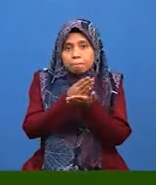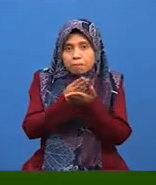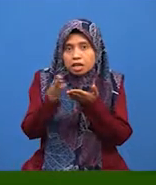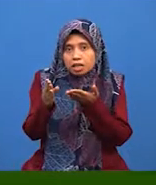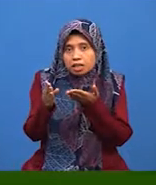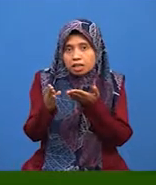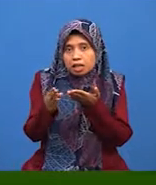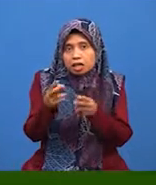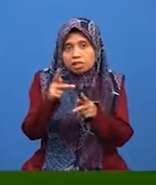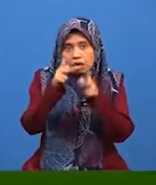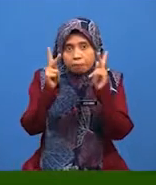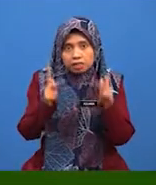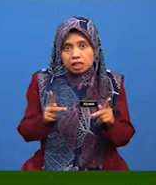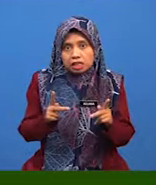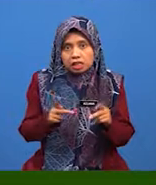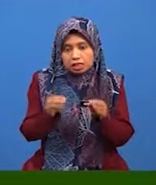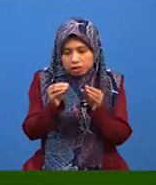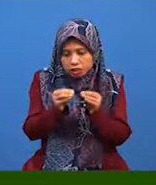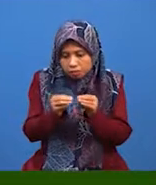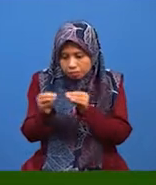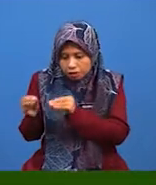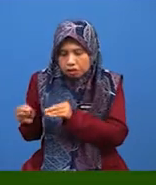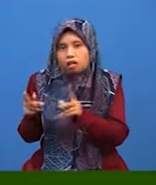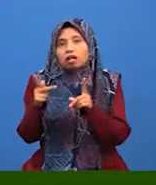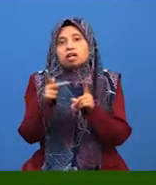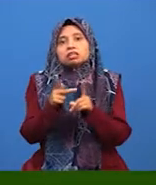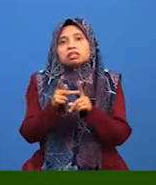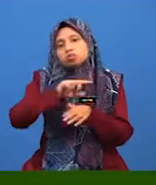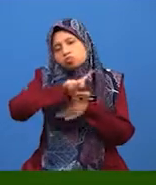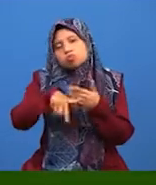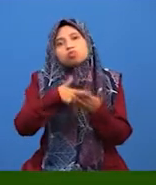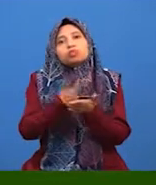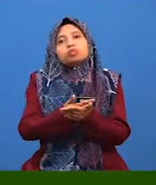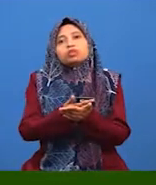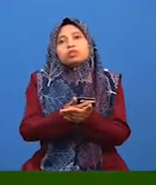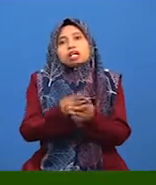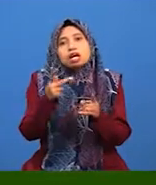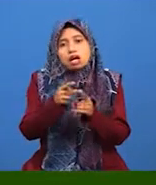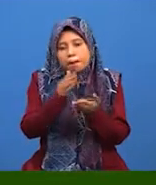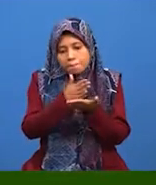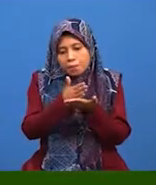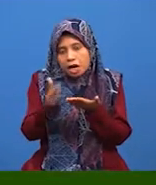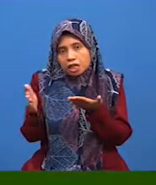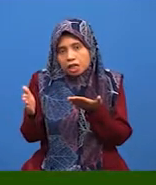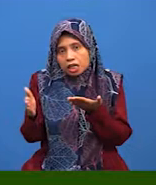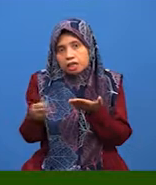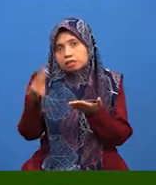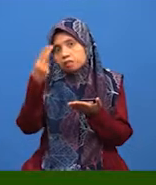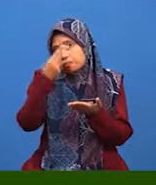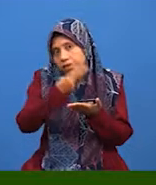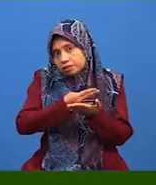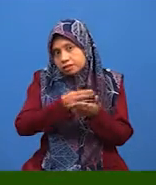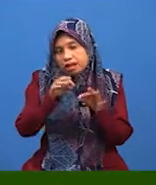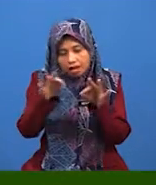bahagian predikat dipindahkan keseluruhannya ke bahagian hadapan